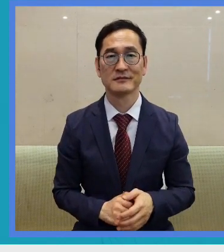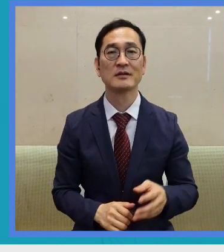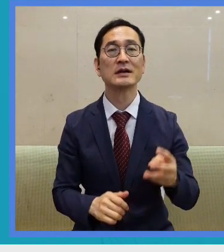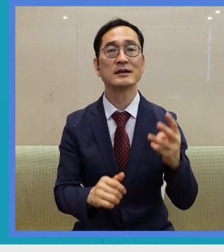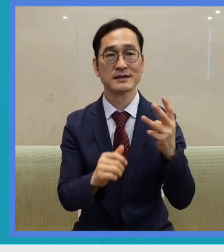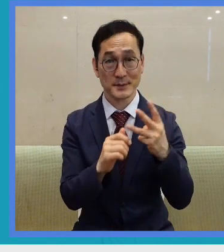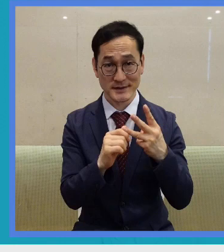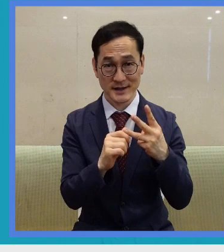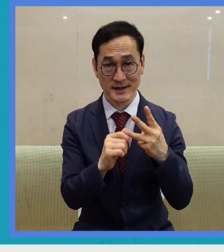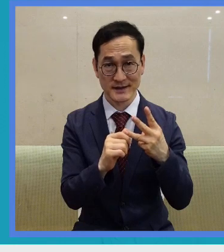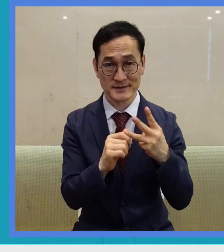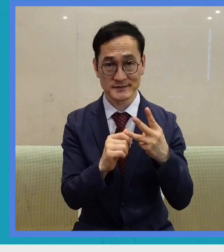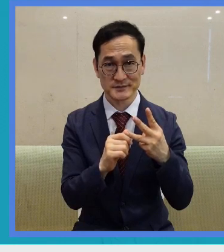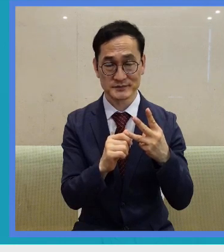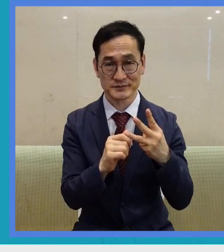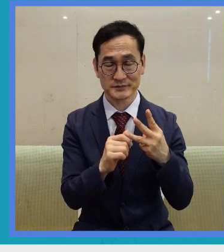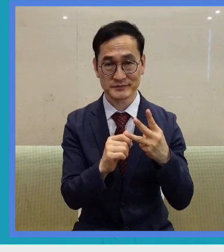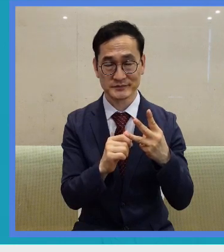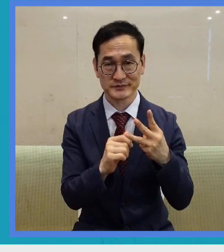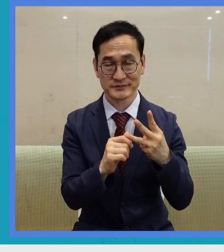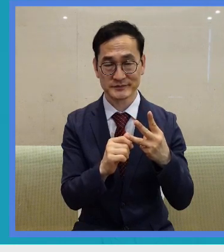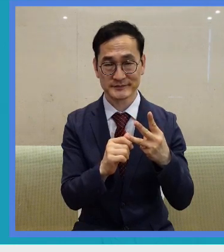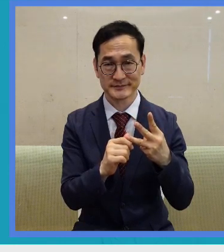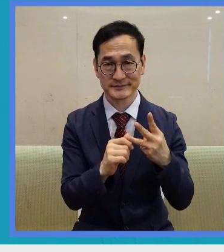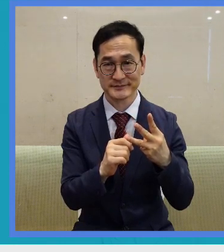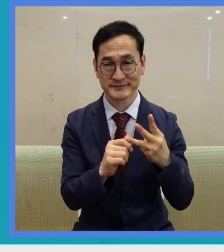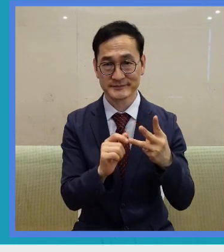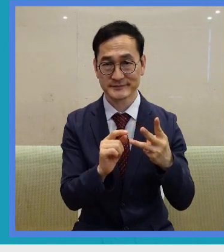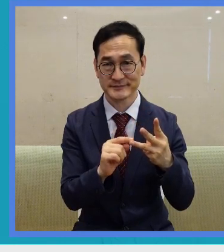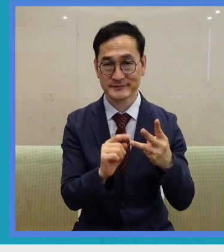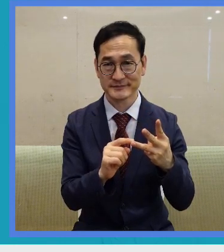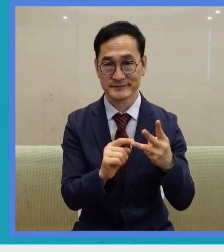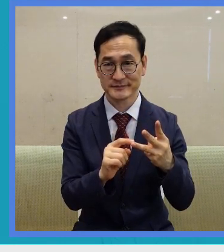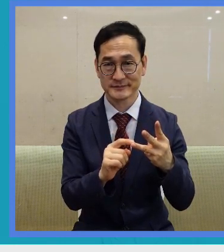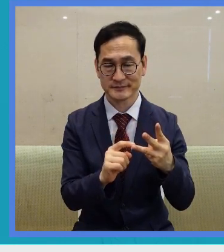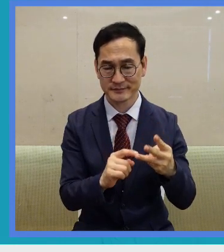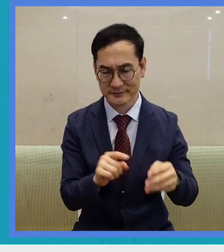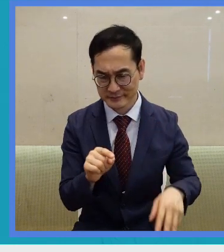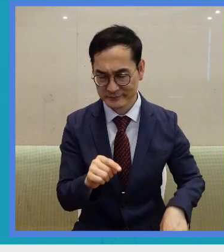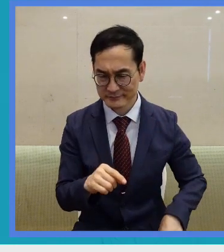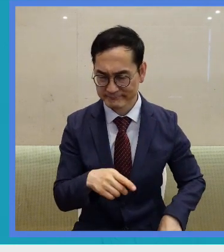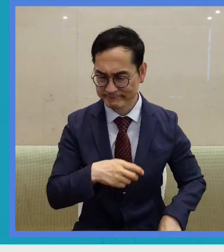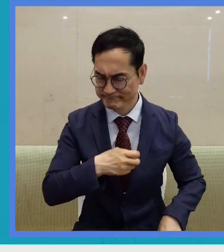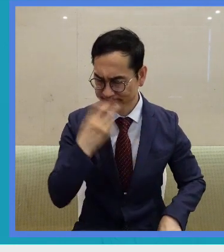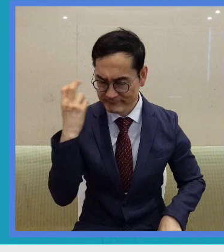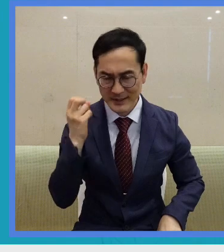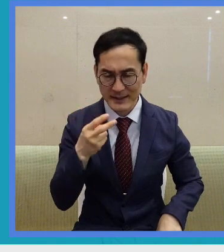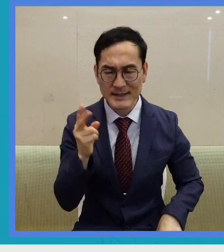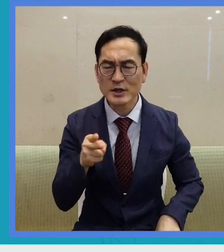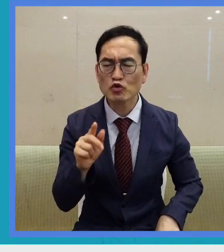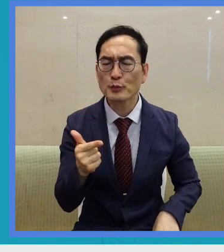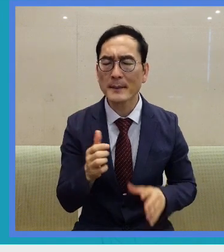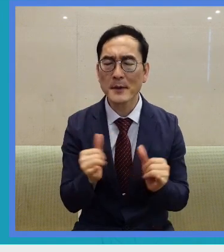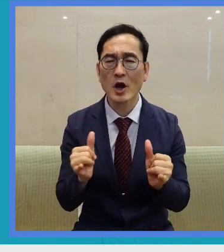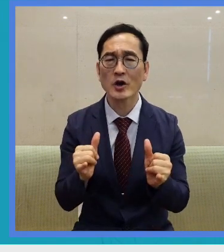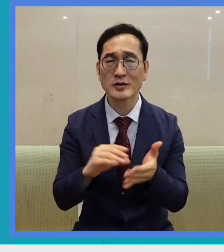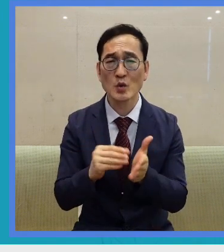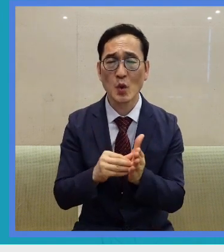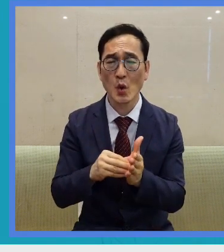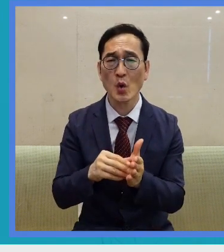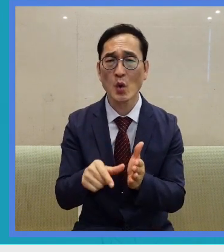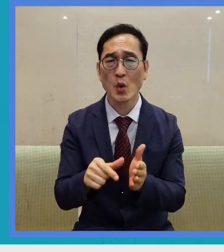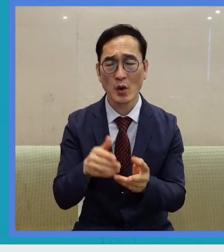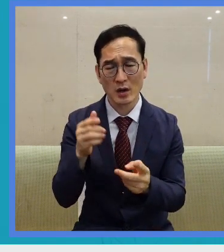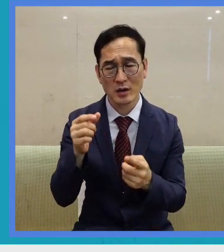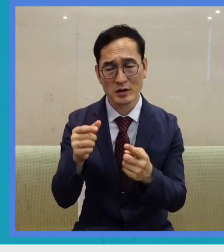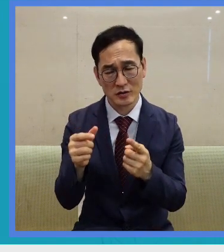3번째 논문에서는 2번 조사를 합니다. 그래서 그 변화량을 측정하려고 2,600명 정도의 이제 아이들을 2번을 조사를 합니다.